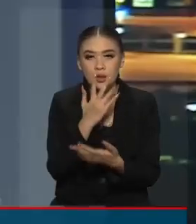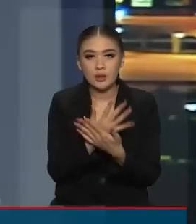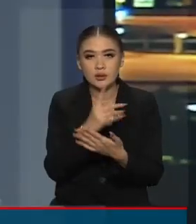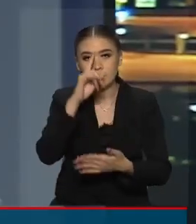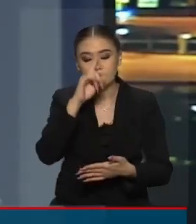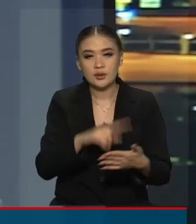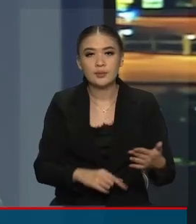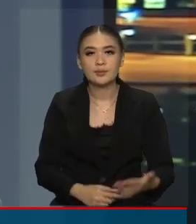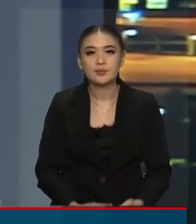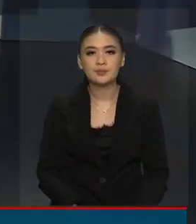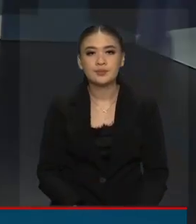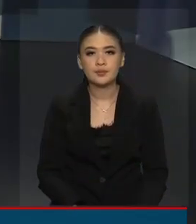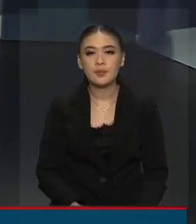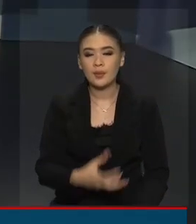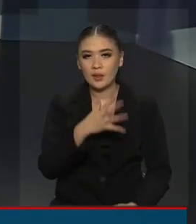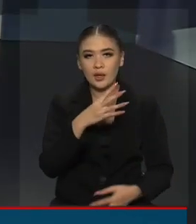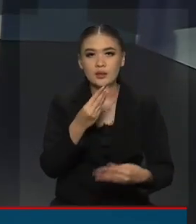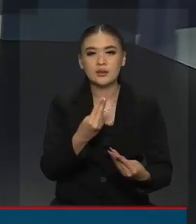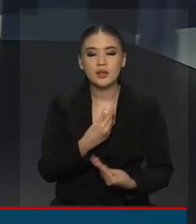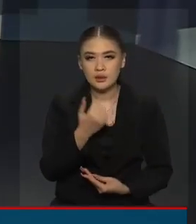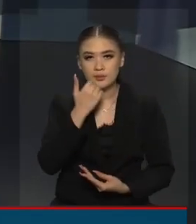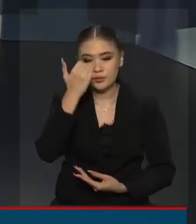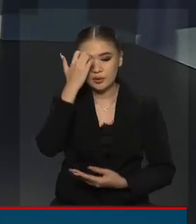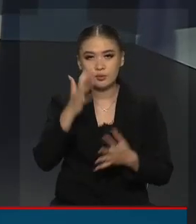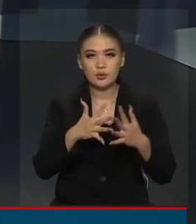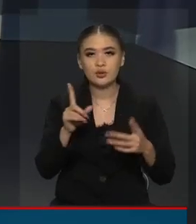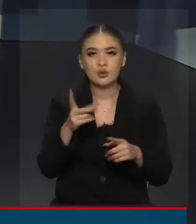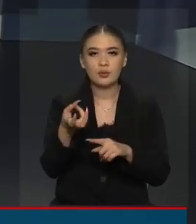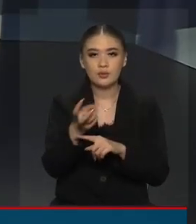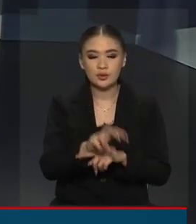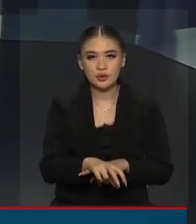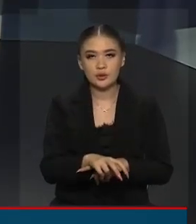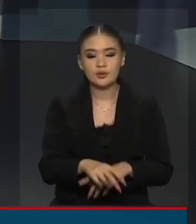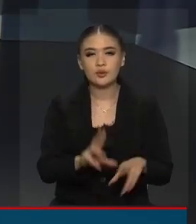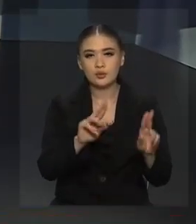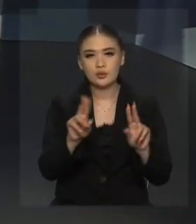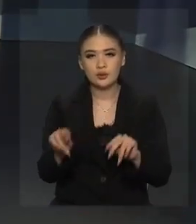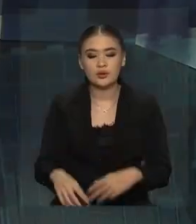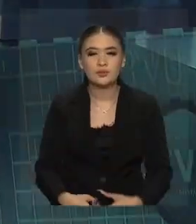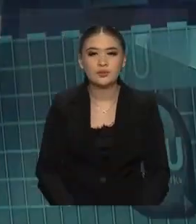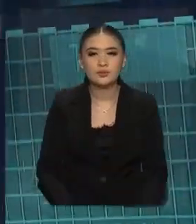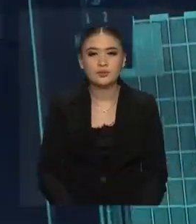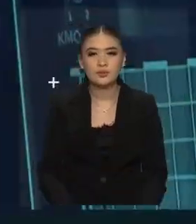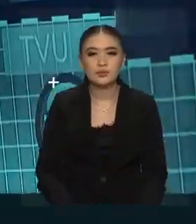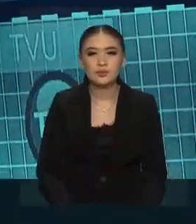мен. Сырым Дүйсенғазыұлы, уақыт бөліп студиямызға келіп сұхбат бергеніңізге көп рахмет. Қызметіңізге табыс тілейміз. Рахмет.